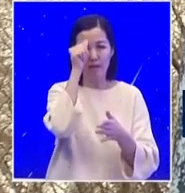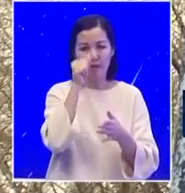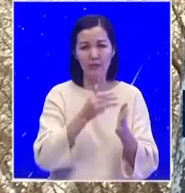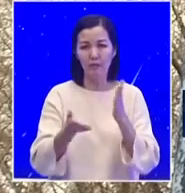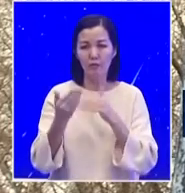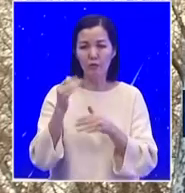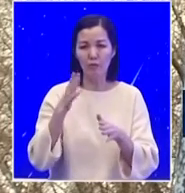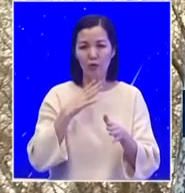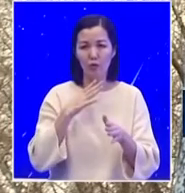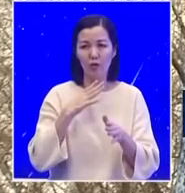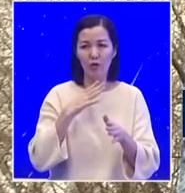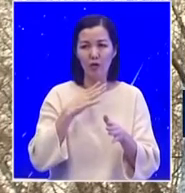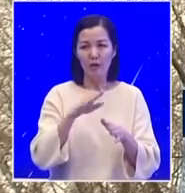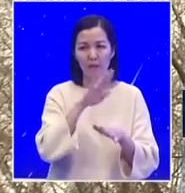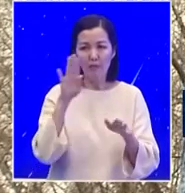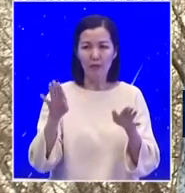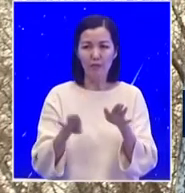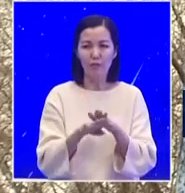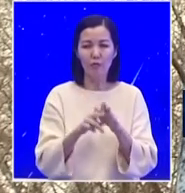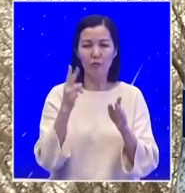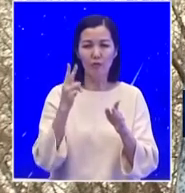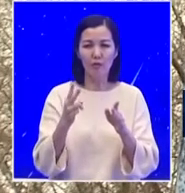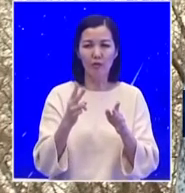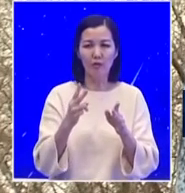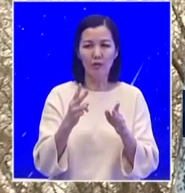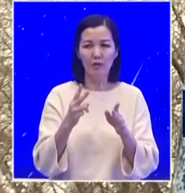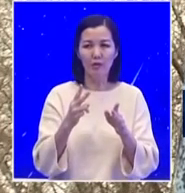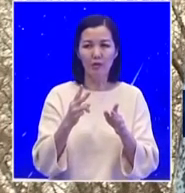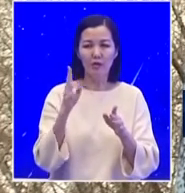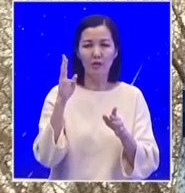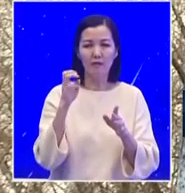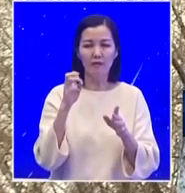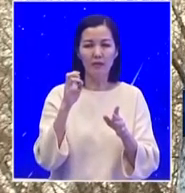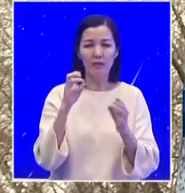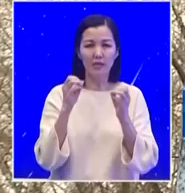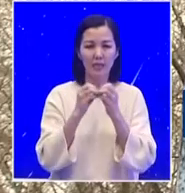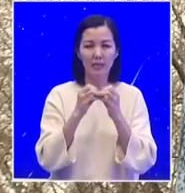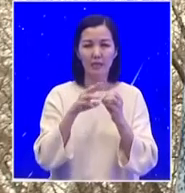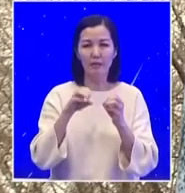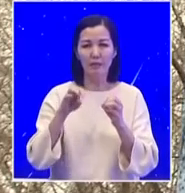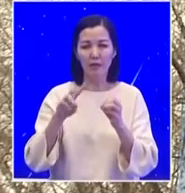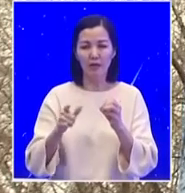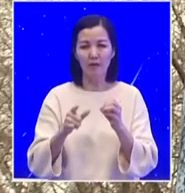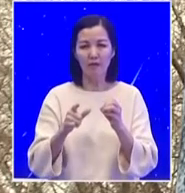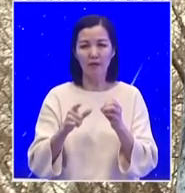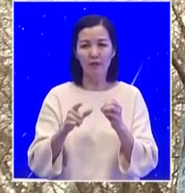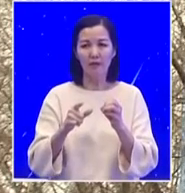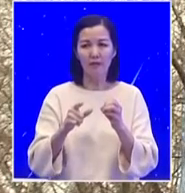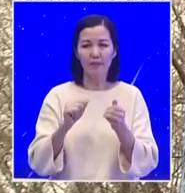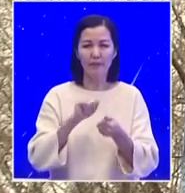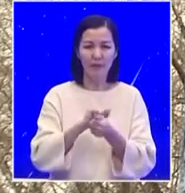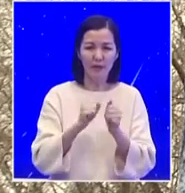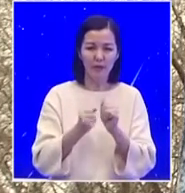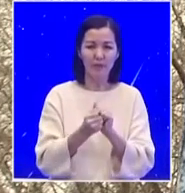залили подпорные стенки по двум объектам, значит, Мичурина 210 метров, подпорные стенки залили. Там